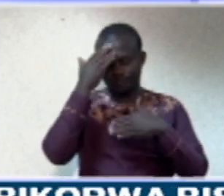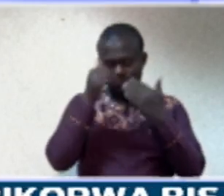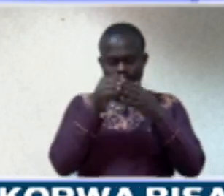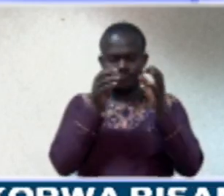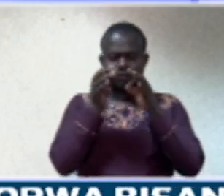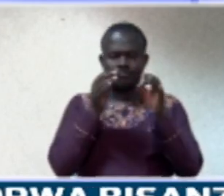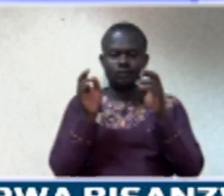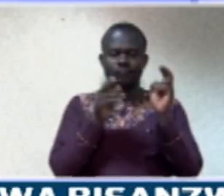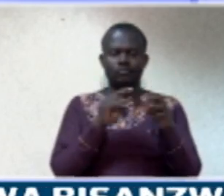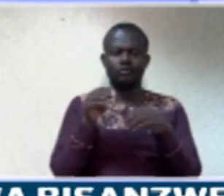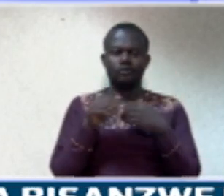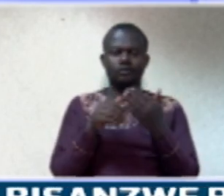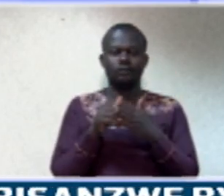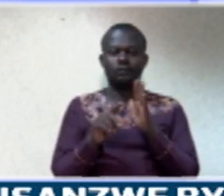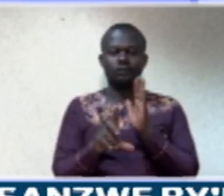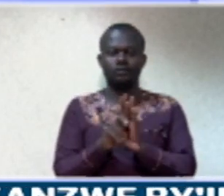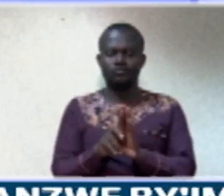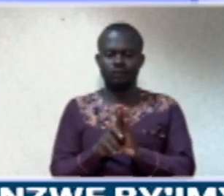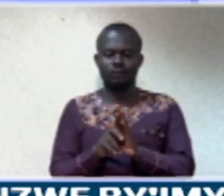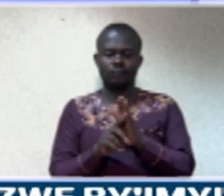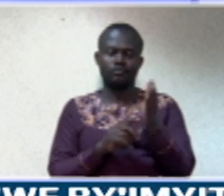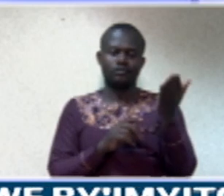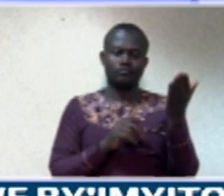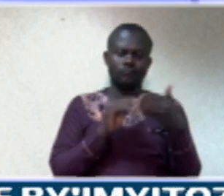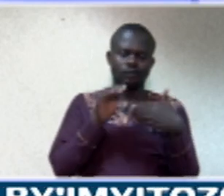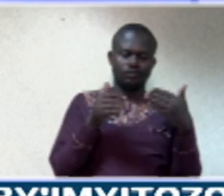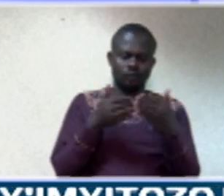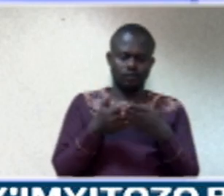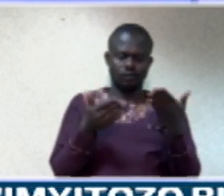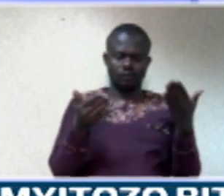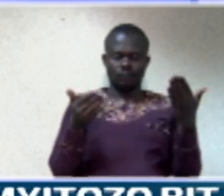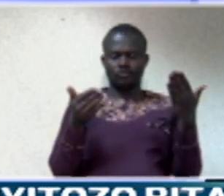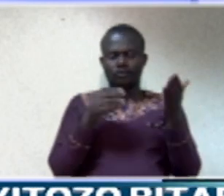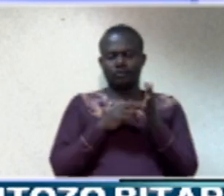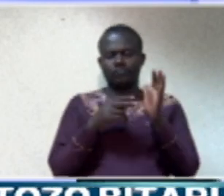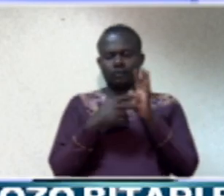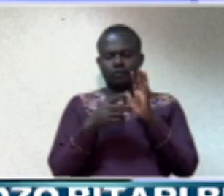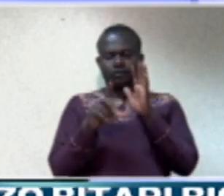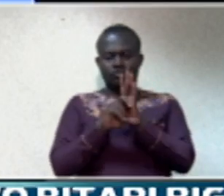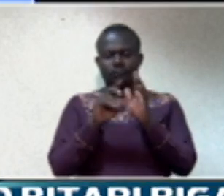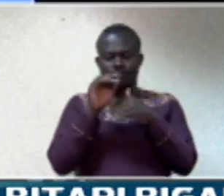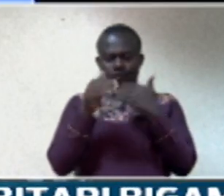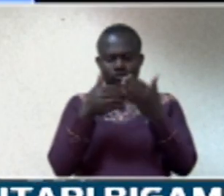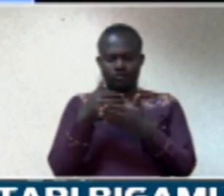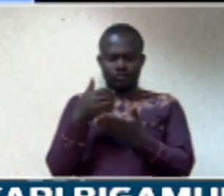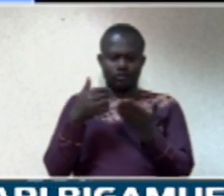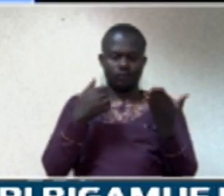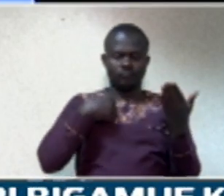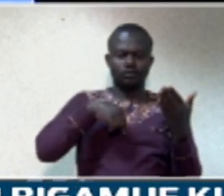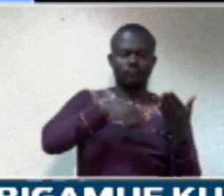twareba ubundi inzira itegeko rinyuramo umushinga w'itegeko bitewe no uteguye niba